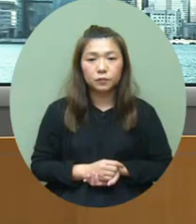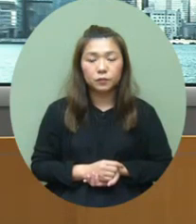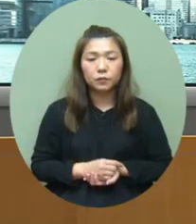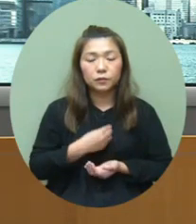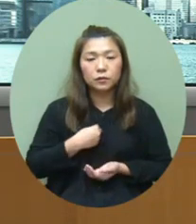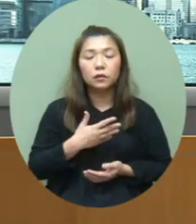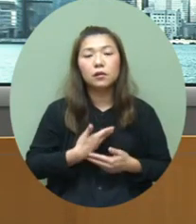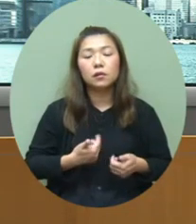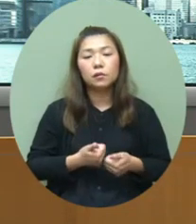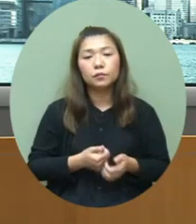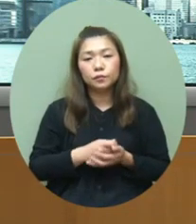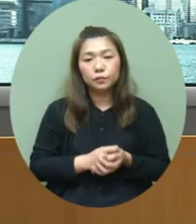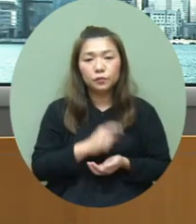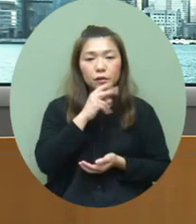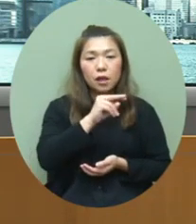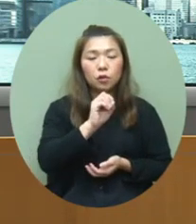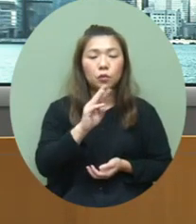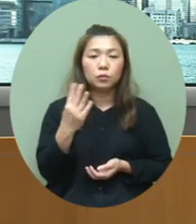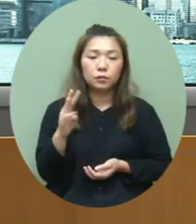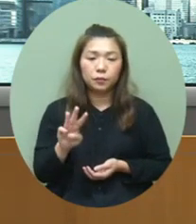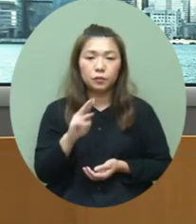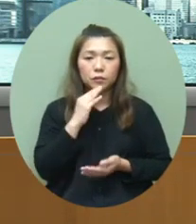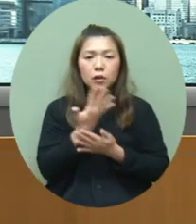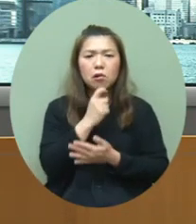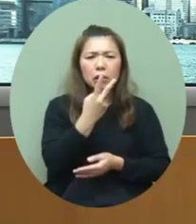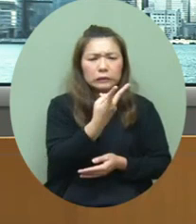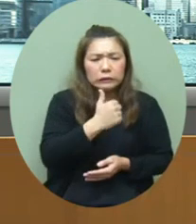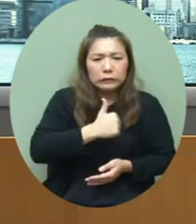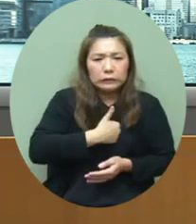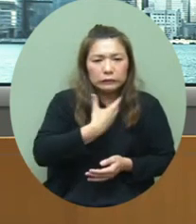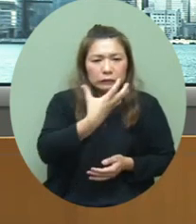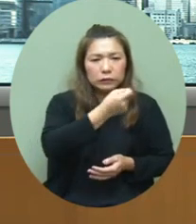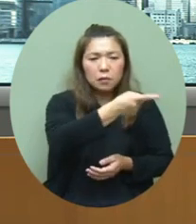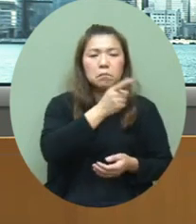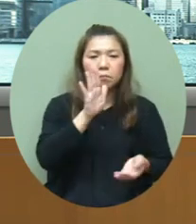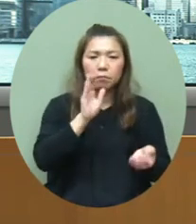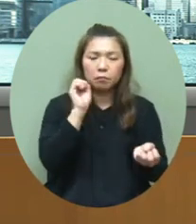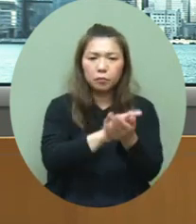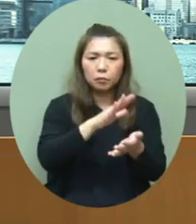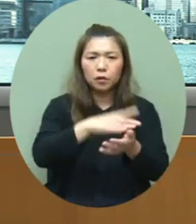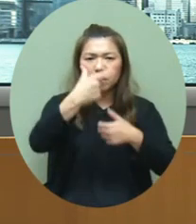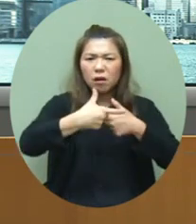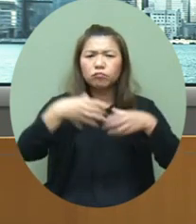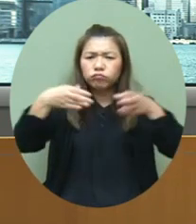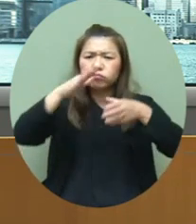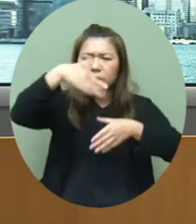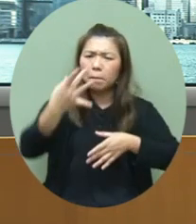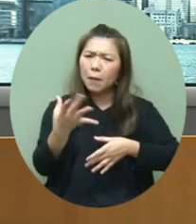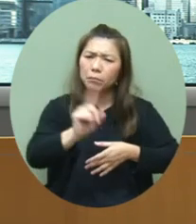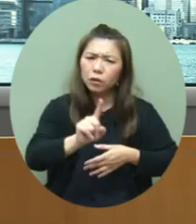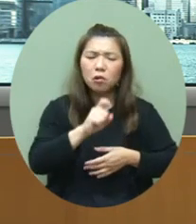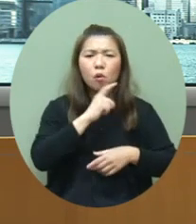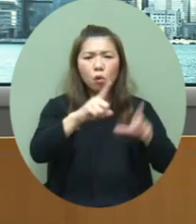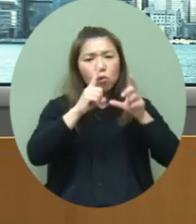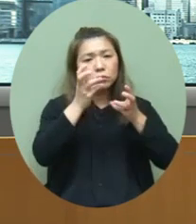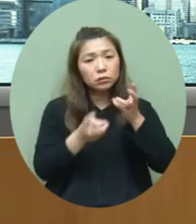醫生你好 ，Now TV。首先想問一問咧，即係琴日兩位司長確診啦，咁其實佢哋有冇牽涉即係邊一個群組咁樣咧？都可唔可以提供